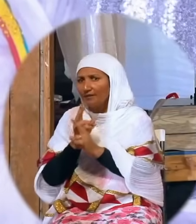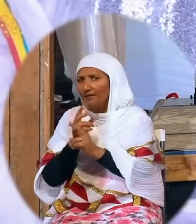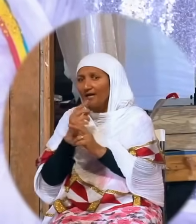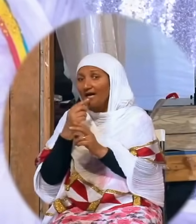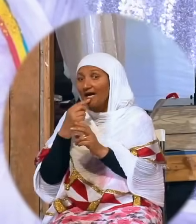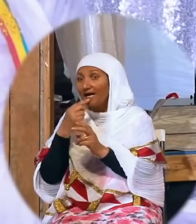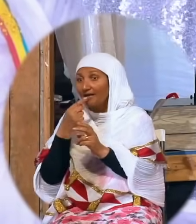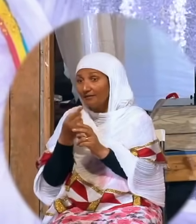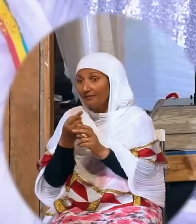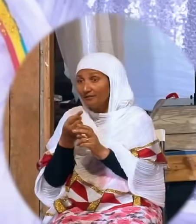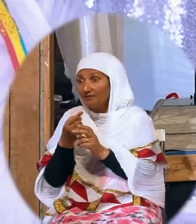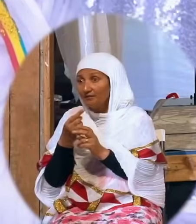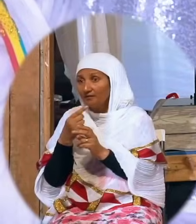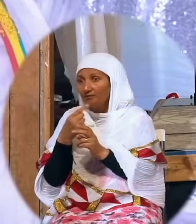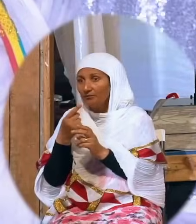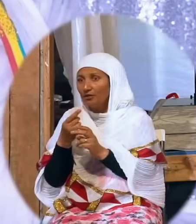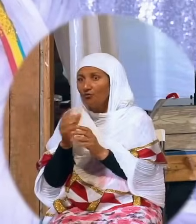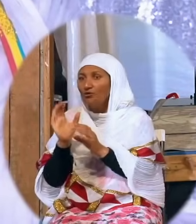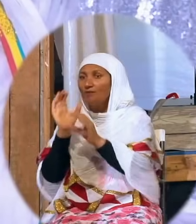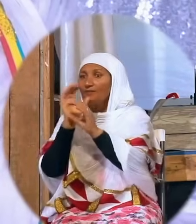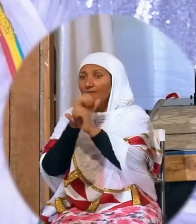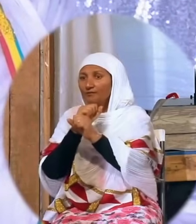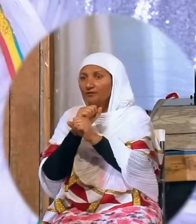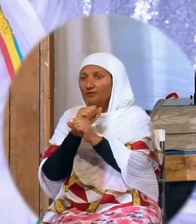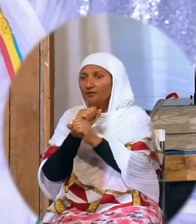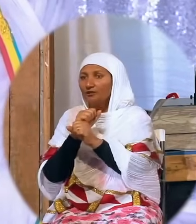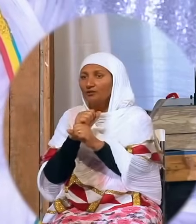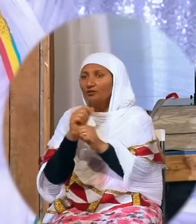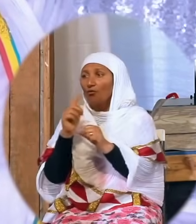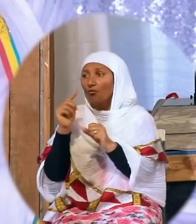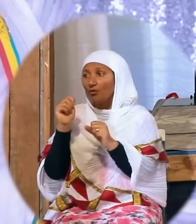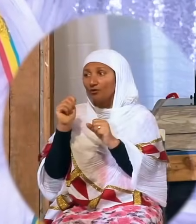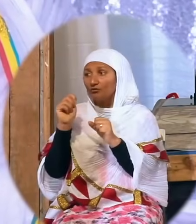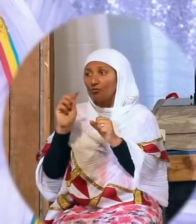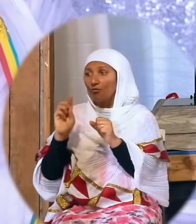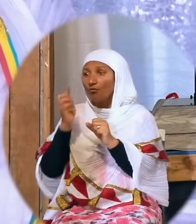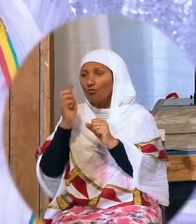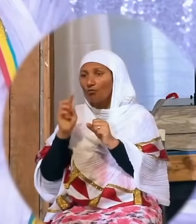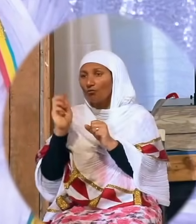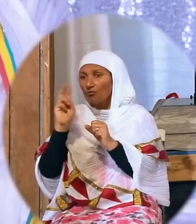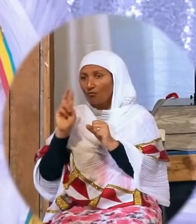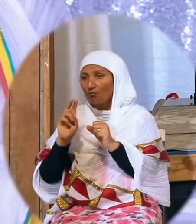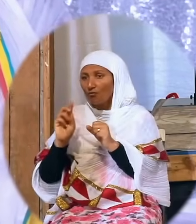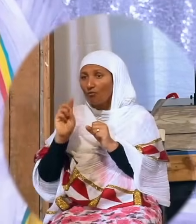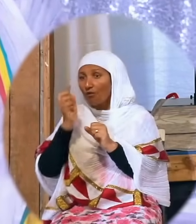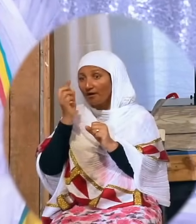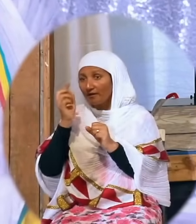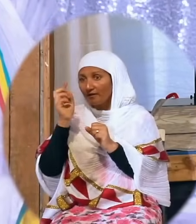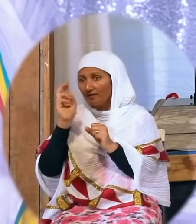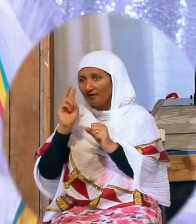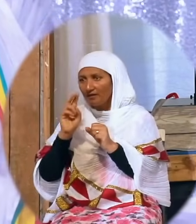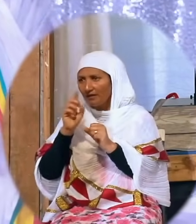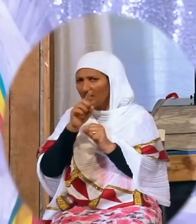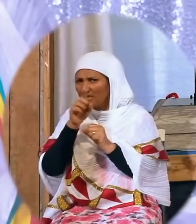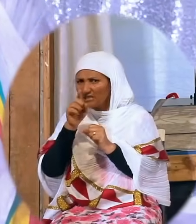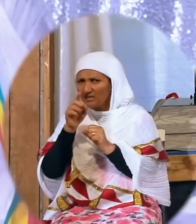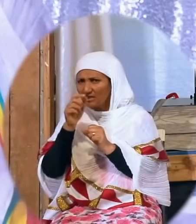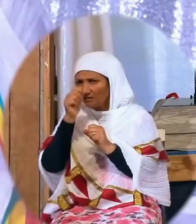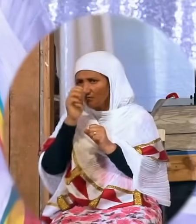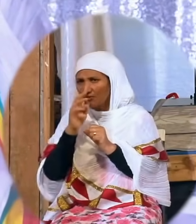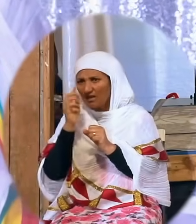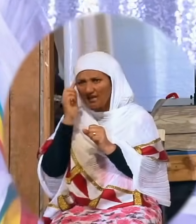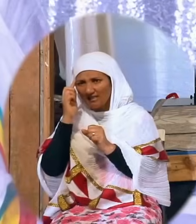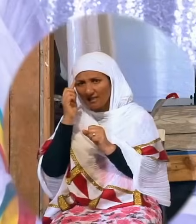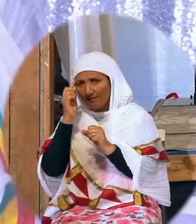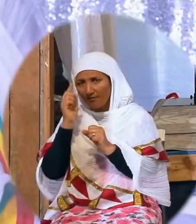ብለው የመብት ተቆርቋሪና ለእንደነዛ አይነት ሰዎች አዛኝ መስለው ይሄ ደግሞ የሰለጠነ